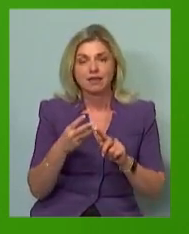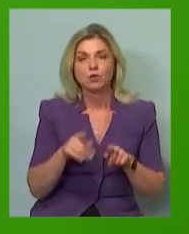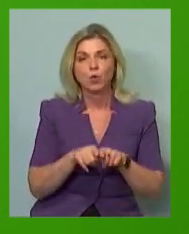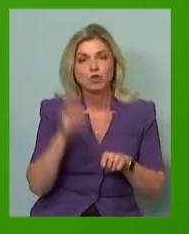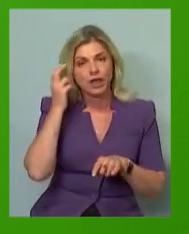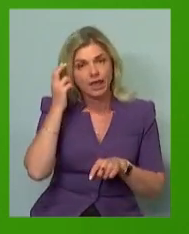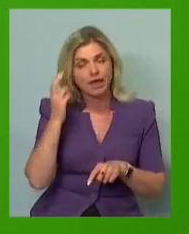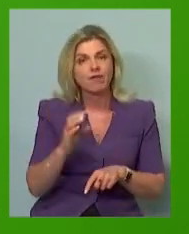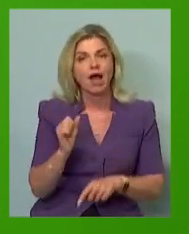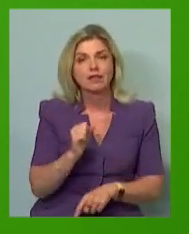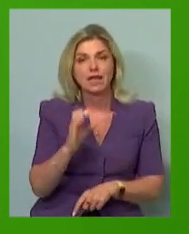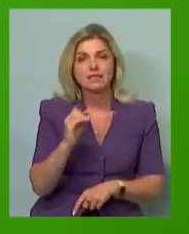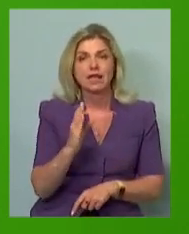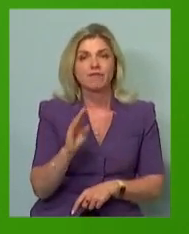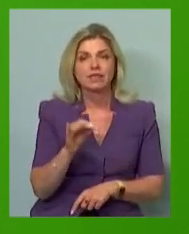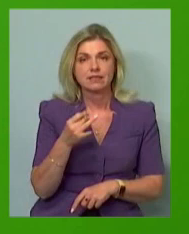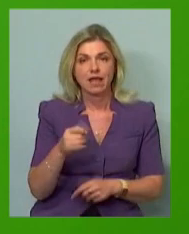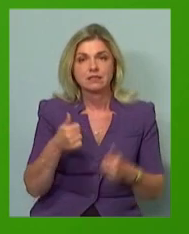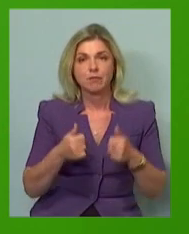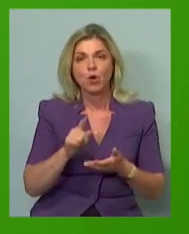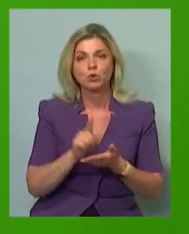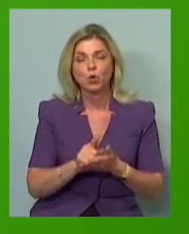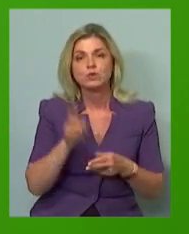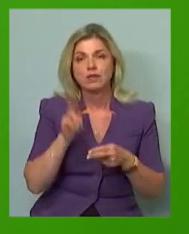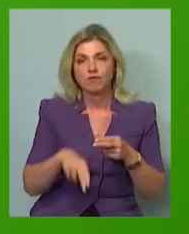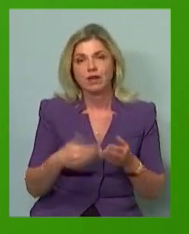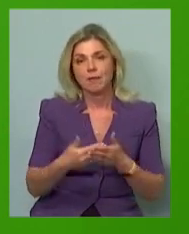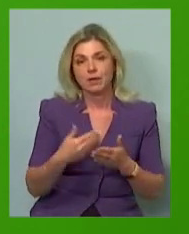киянин Андрій Савицький. Змагання мають завершитися орієнтовно о